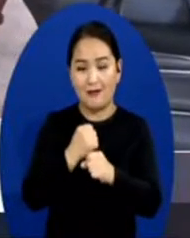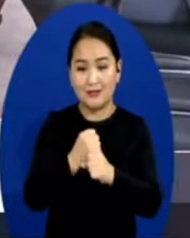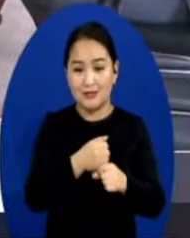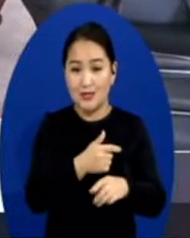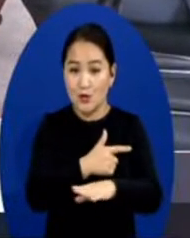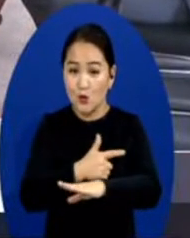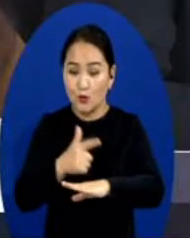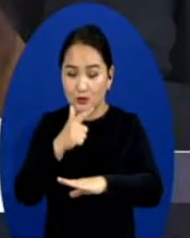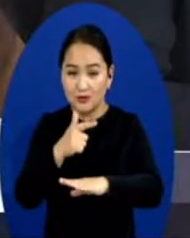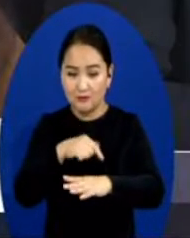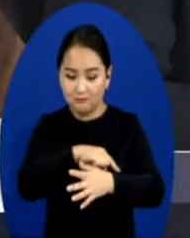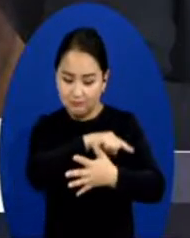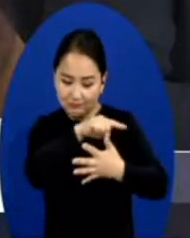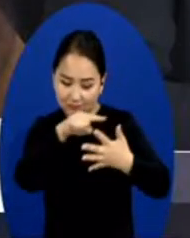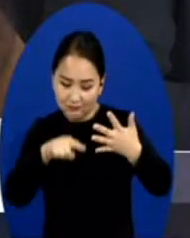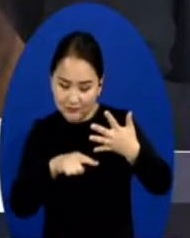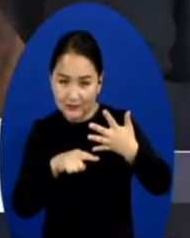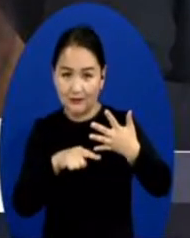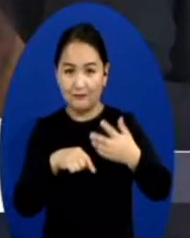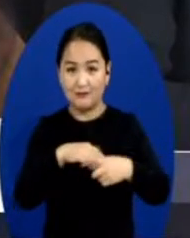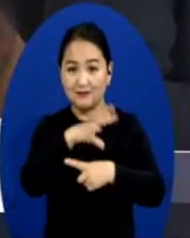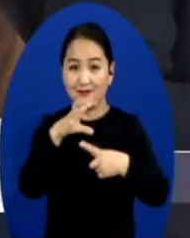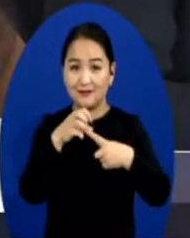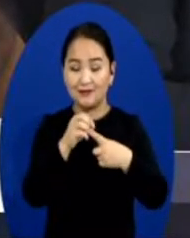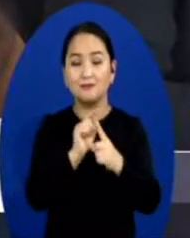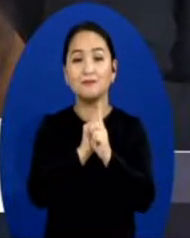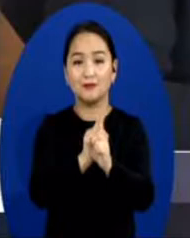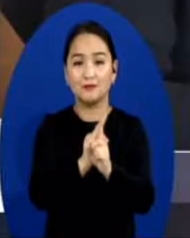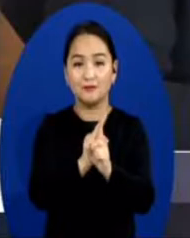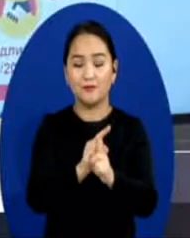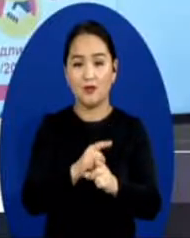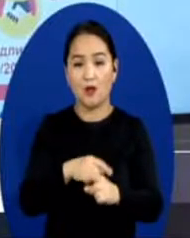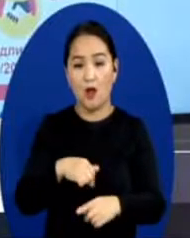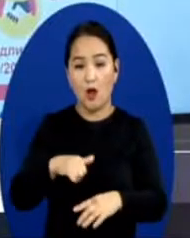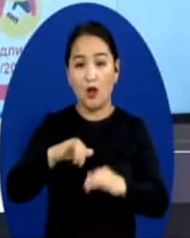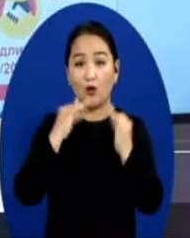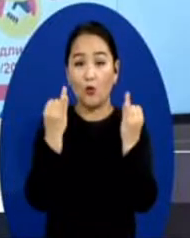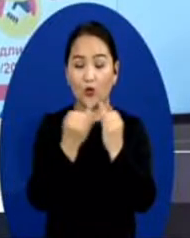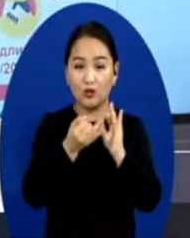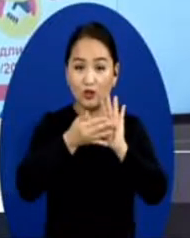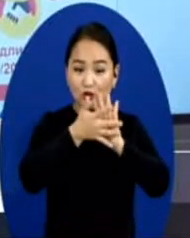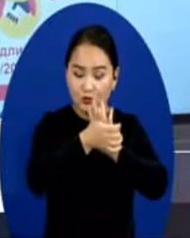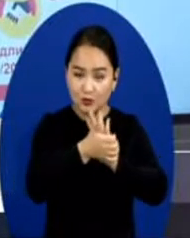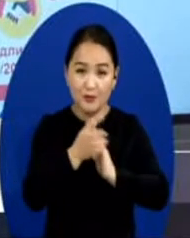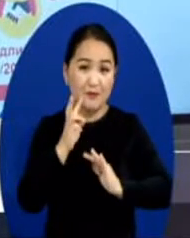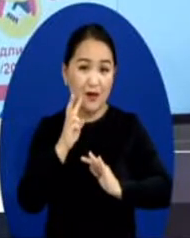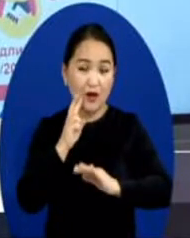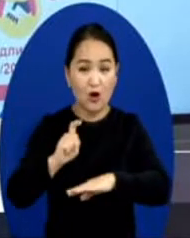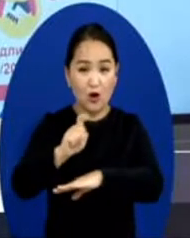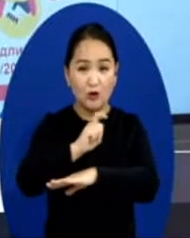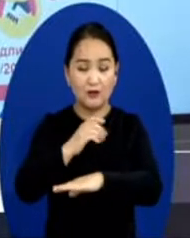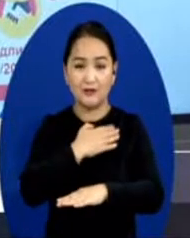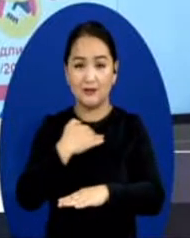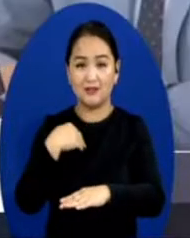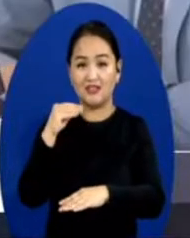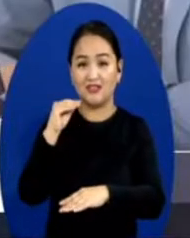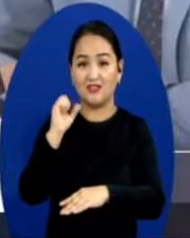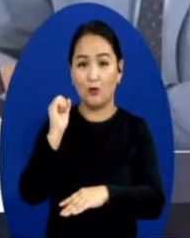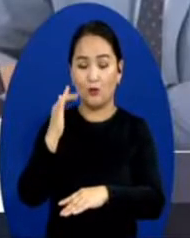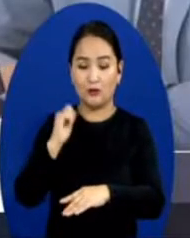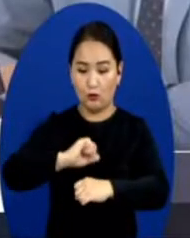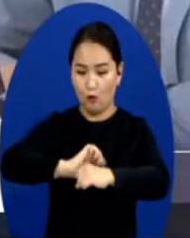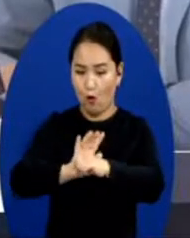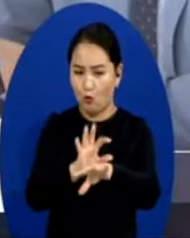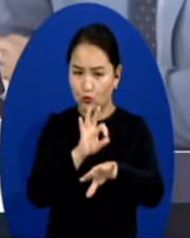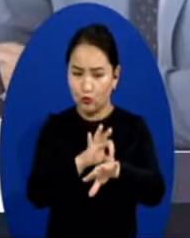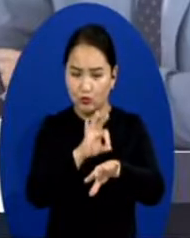санхүүжүүлэх гэсэн 5 үндсэн зарчмыг баримтлахаар болсон юм. Улсын хурлын төсвийн банк орооны дарга жавхлан дэлхийн нийтийг хамрасан COVID-19 цар тахлаас